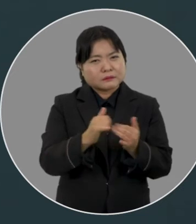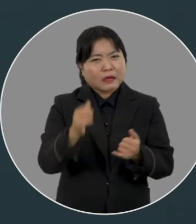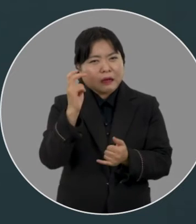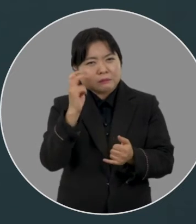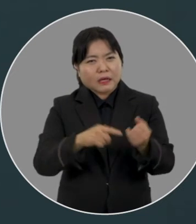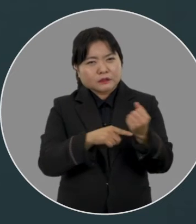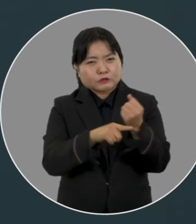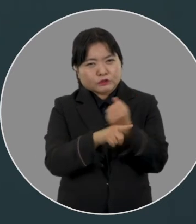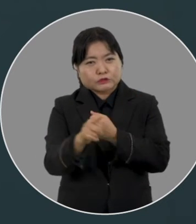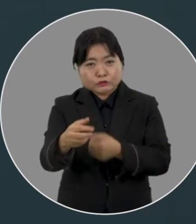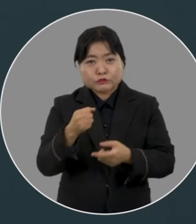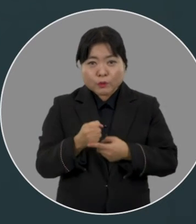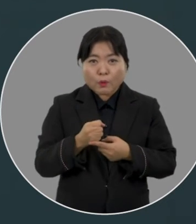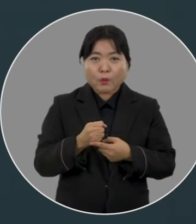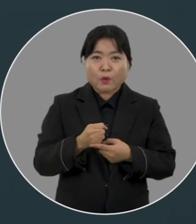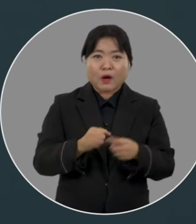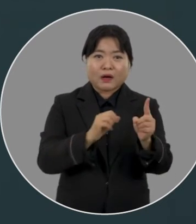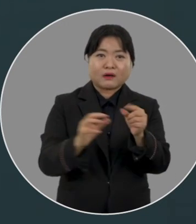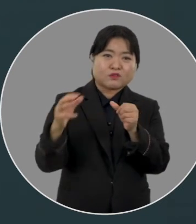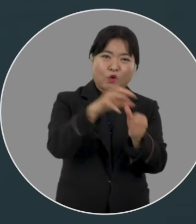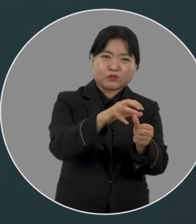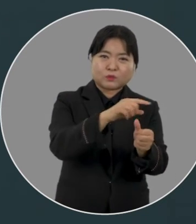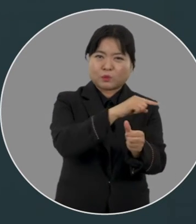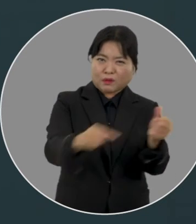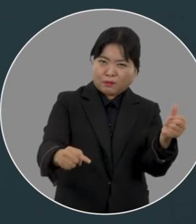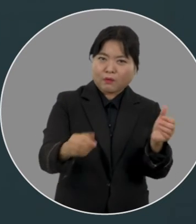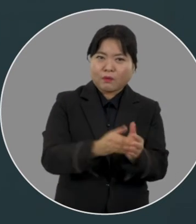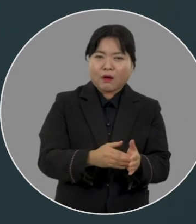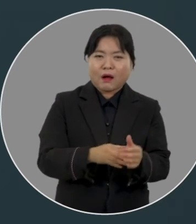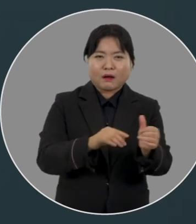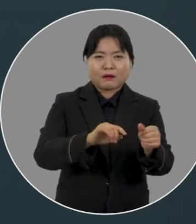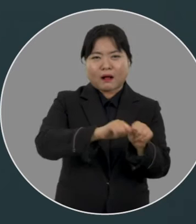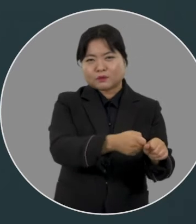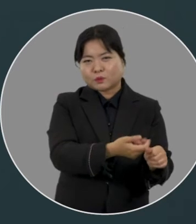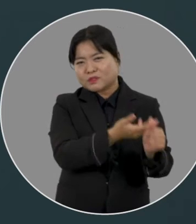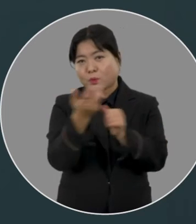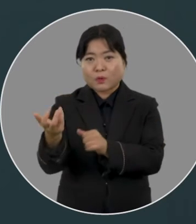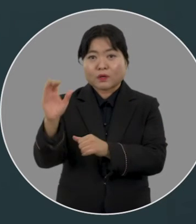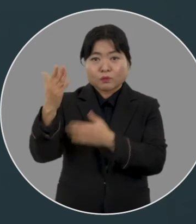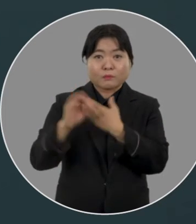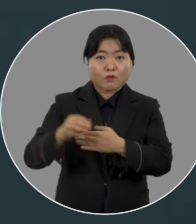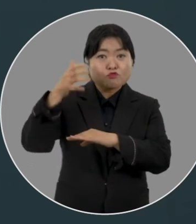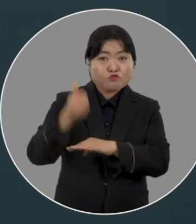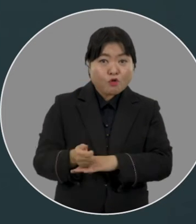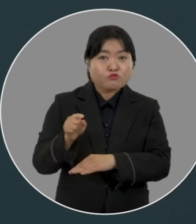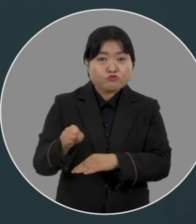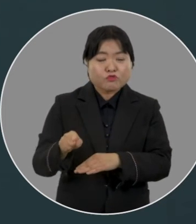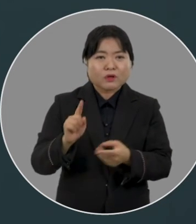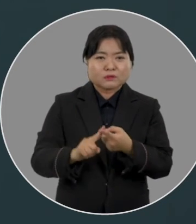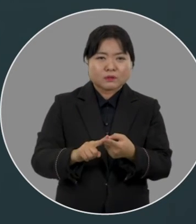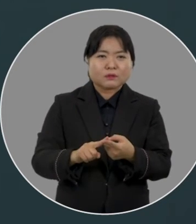이유를 붙이면서 하나를 격리시키고 하나를 제거하고 하나를 강제 이송했을 때 결국은